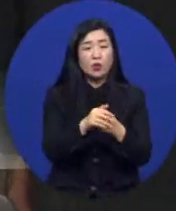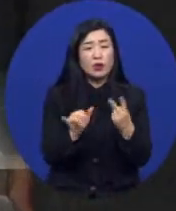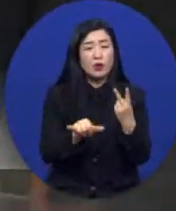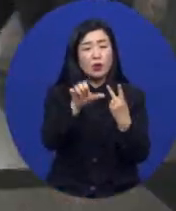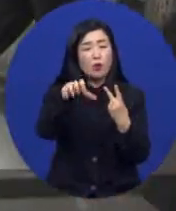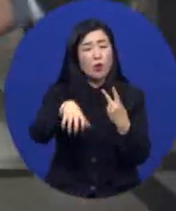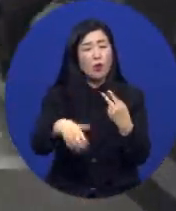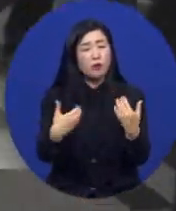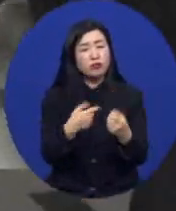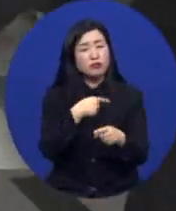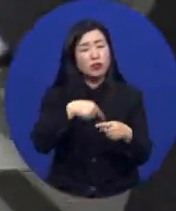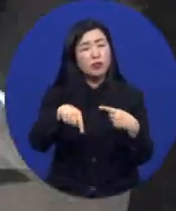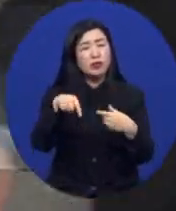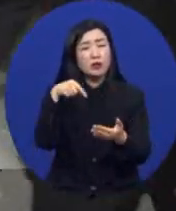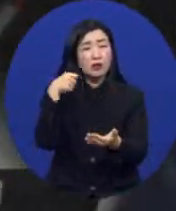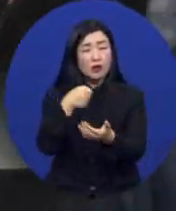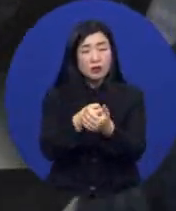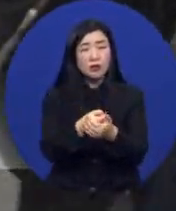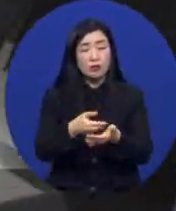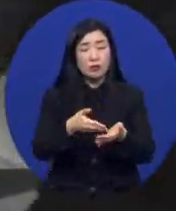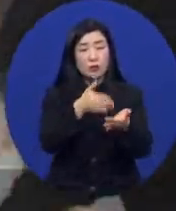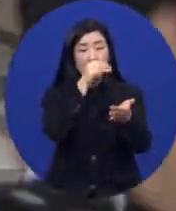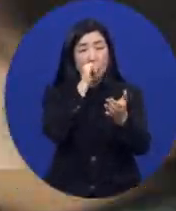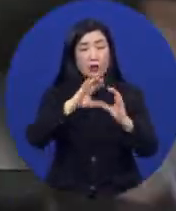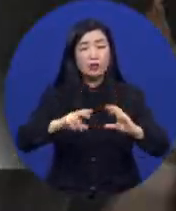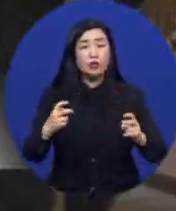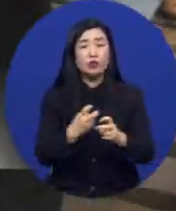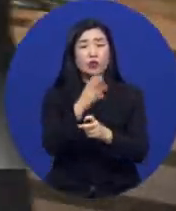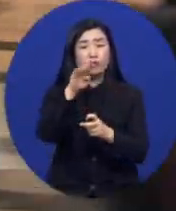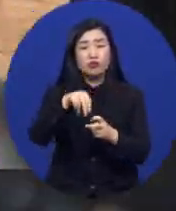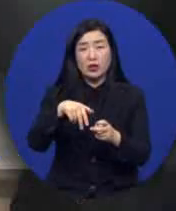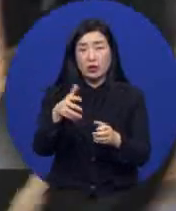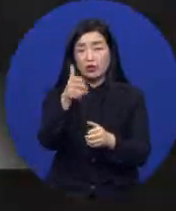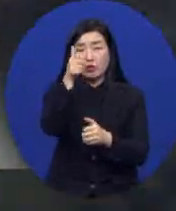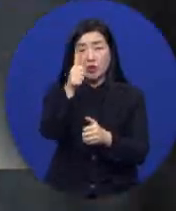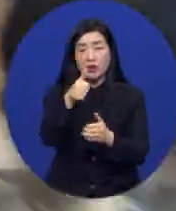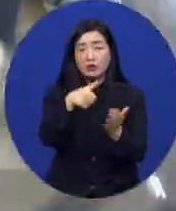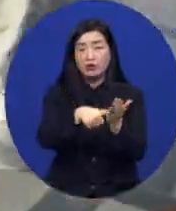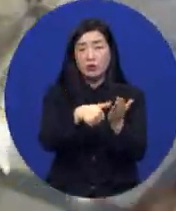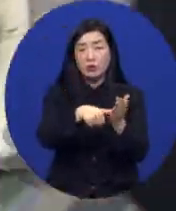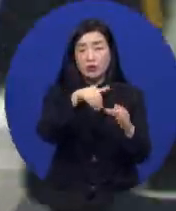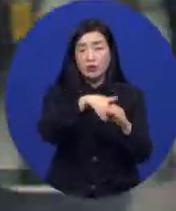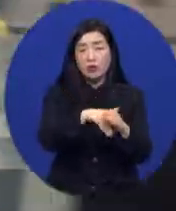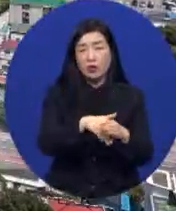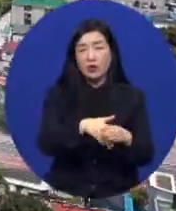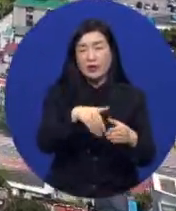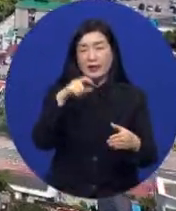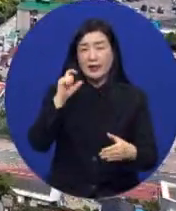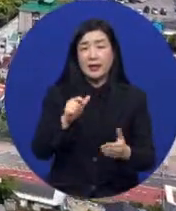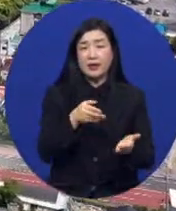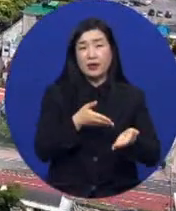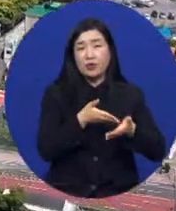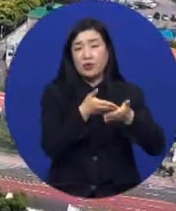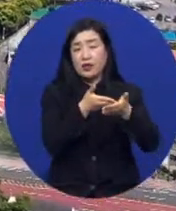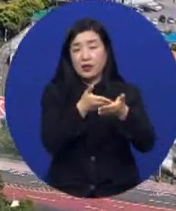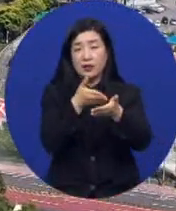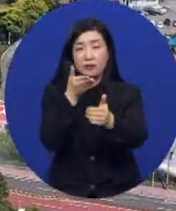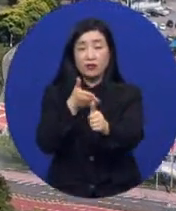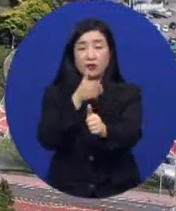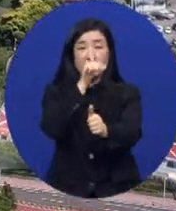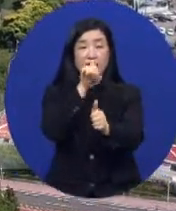강행을 위해 정치적 결정을 내렸다며 국토교통부 장관에게 주민투표 실시를 강력히 요구해달라고